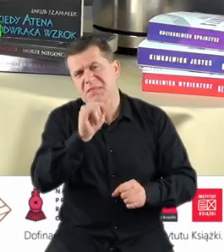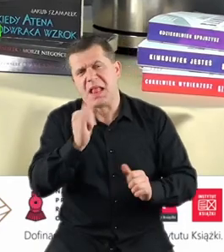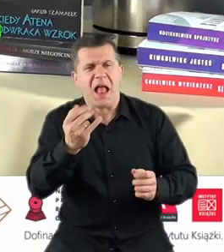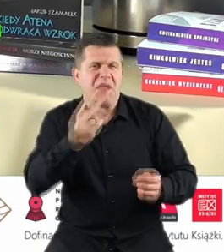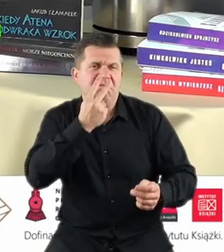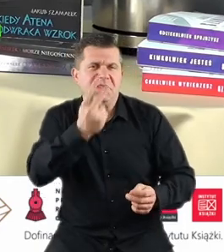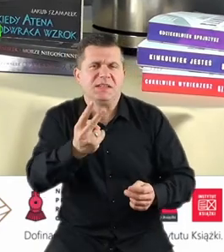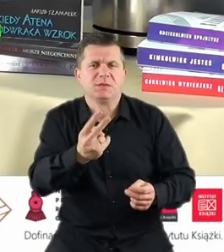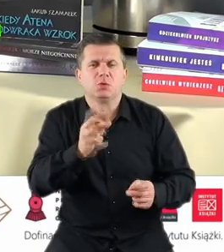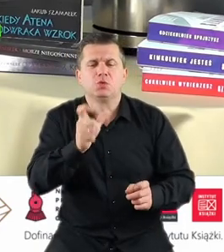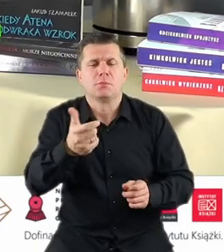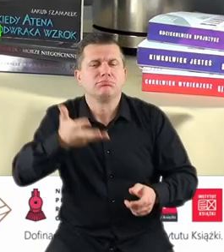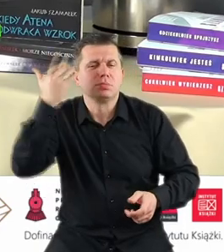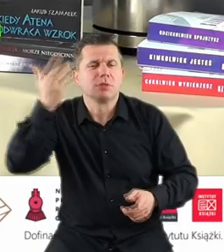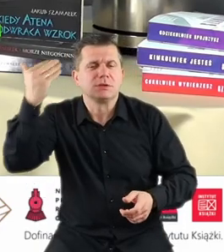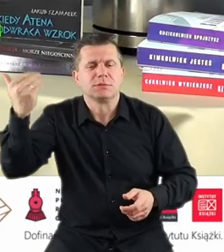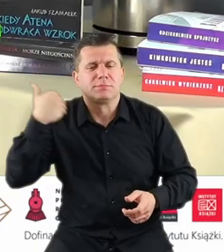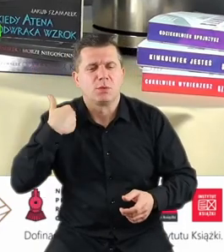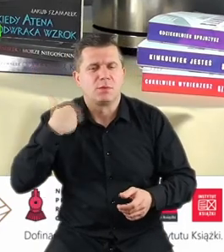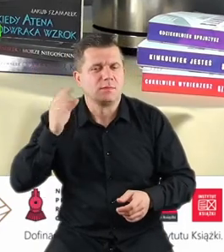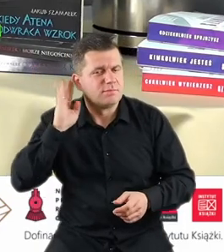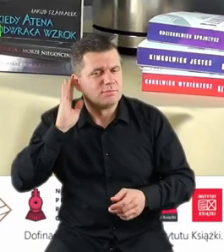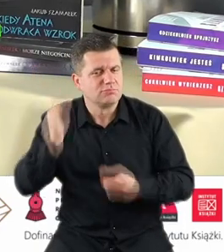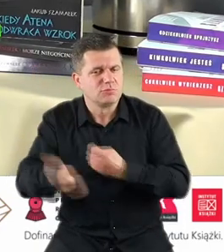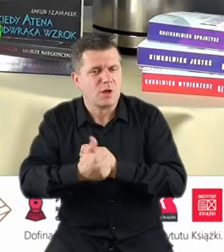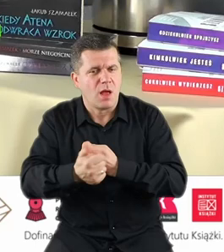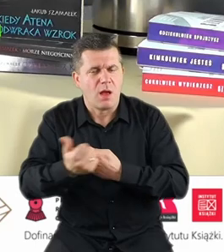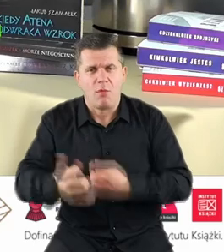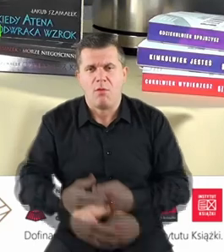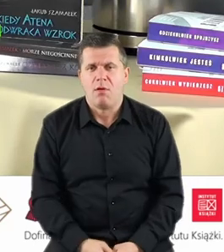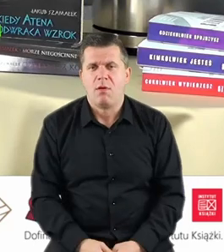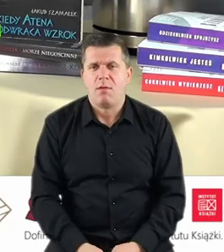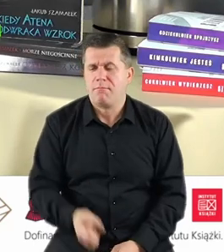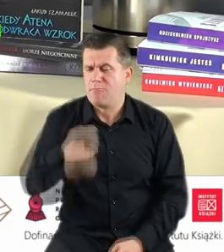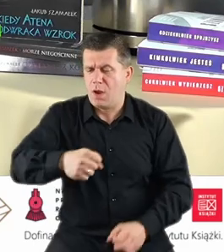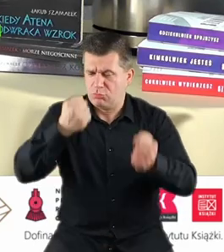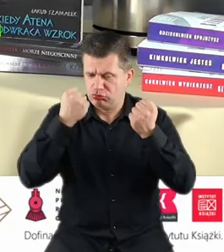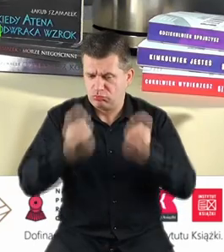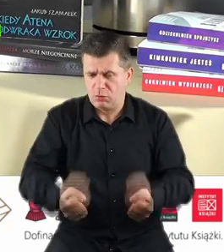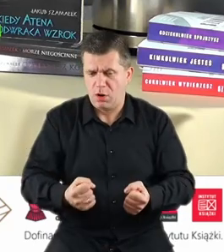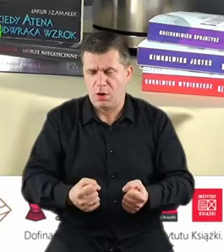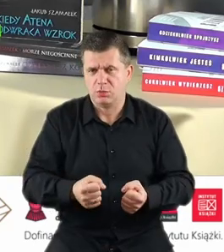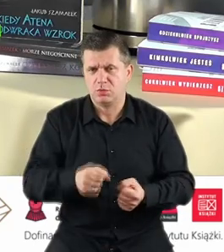wizja tego, co tam w przeszłości się działo. Także no, bardzo ciężko jest